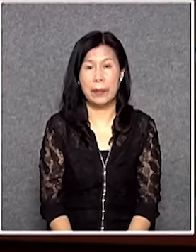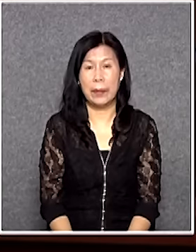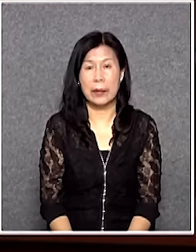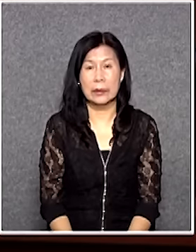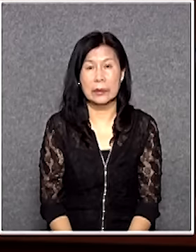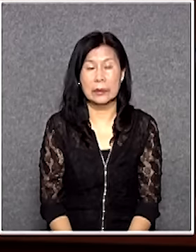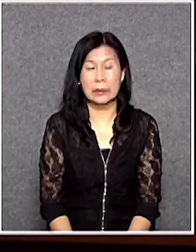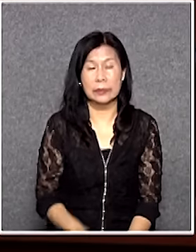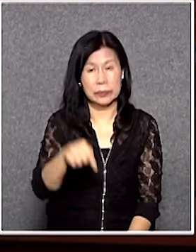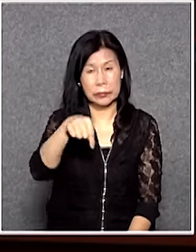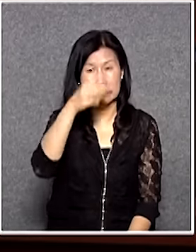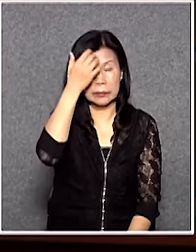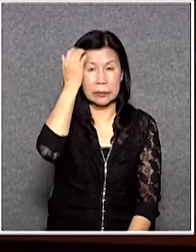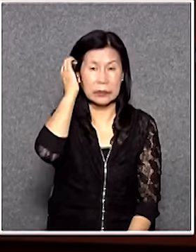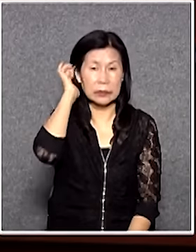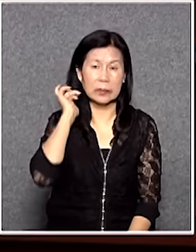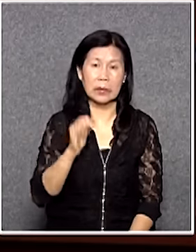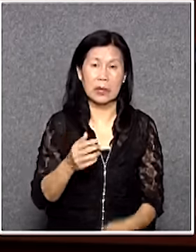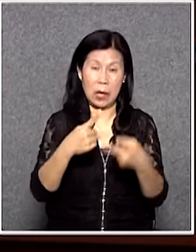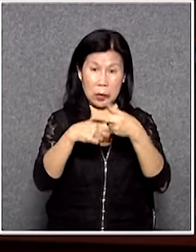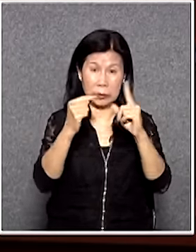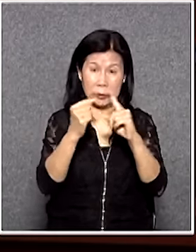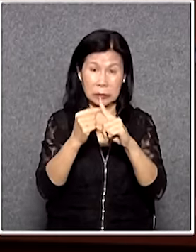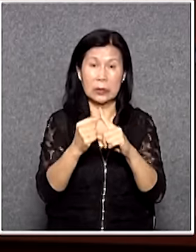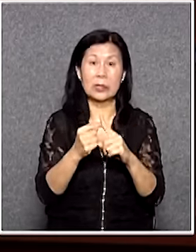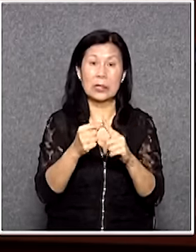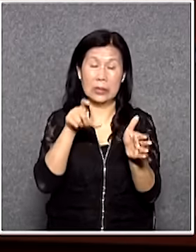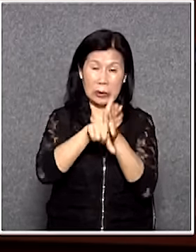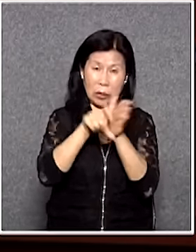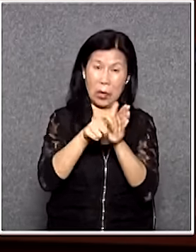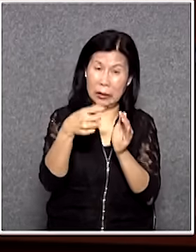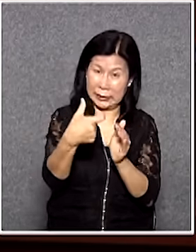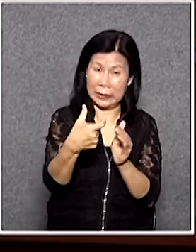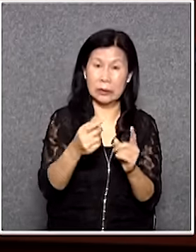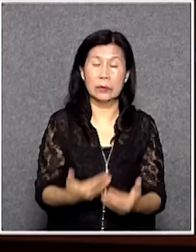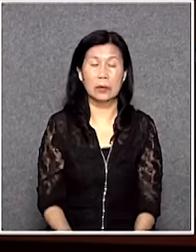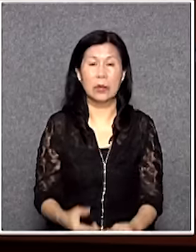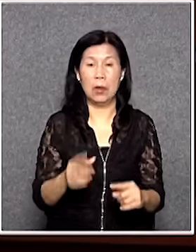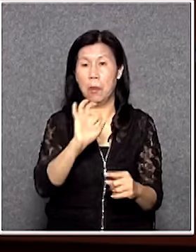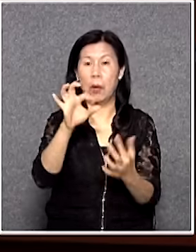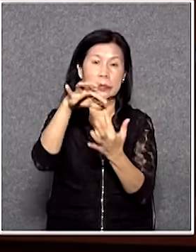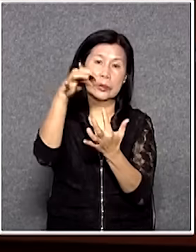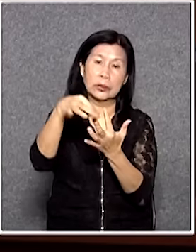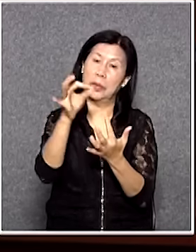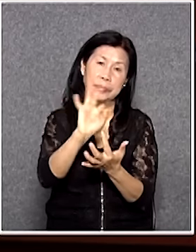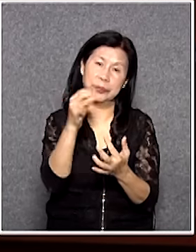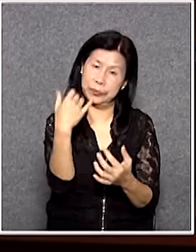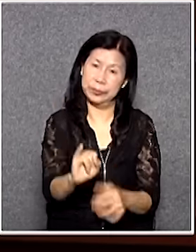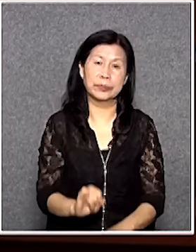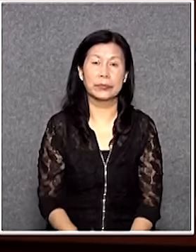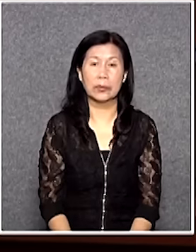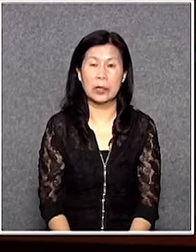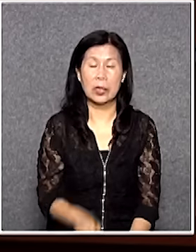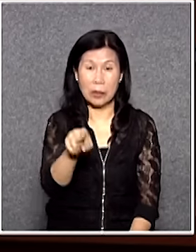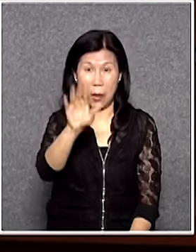話呢啲打工仔啊、供款嘅人，佢係冇得揀，係嘛？你有得